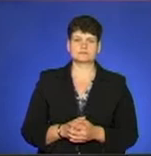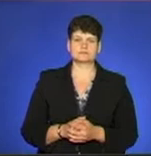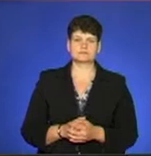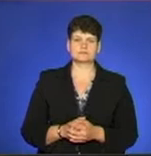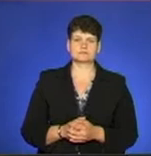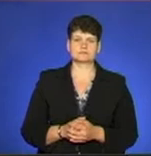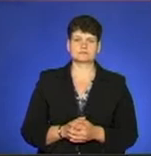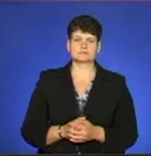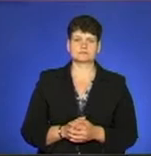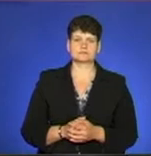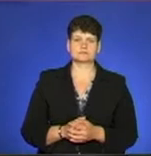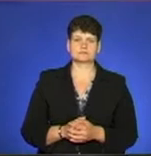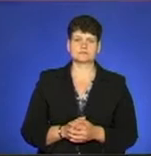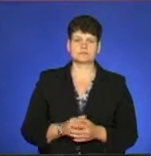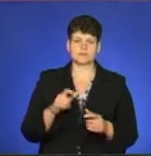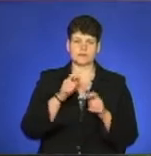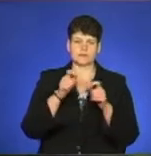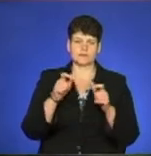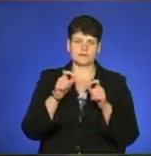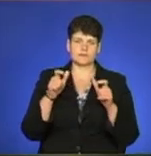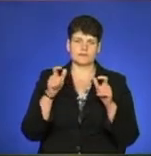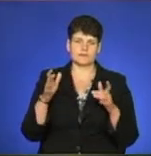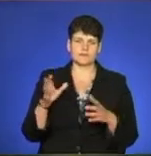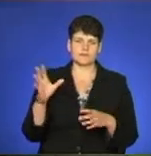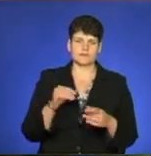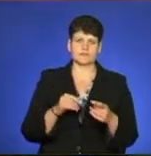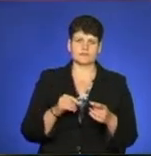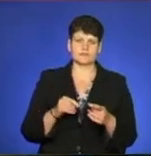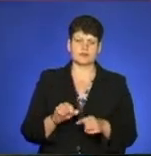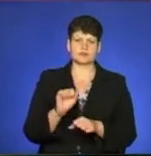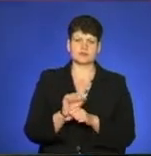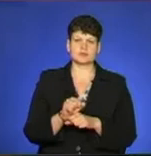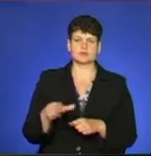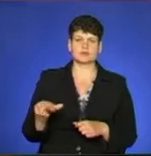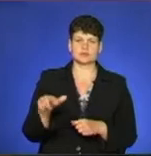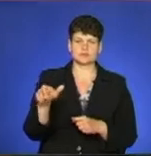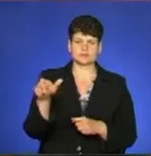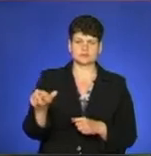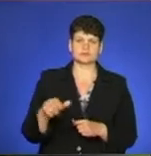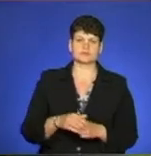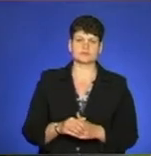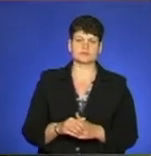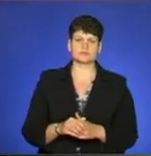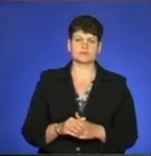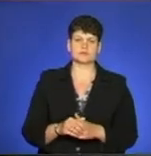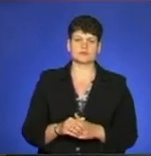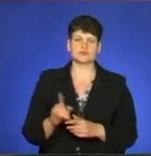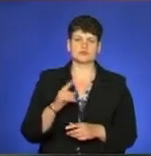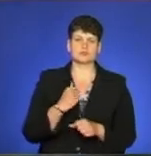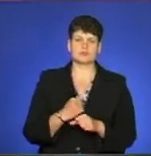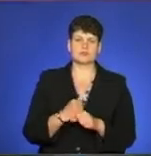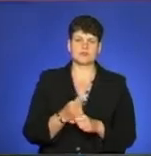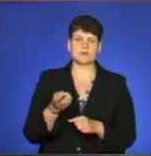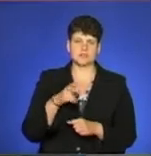надували пісорну. Ви не виконуєте ті роботи. Перекрийте транспорт. Чому ви його перекриєте? Що ви робите?